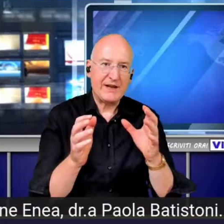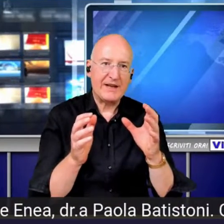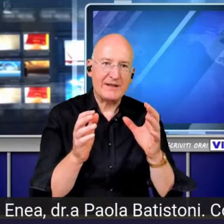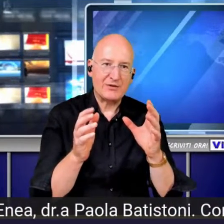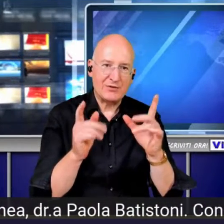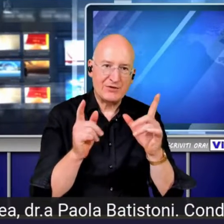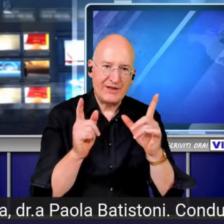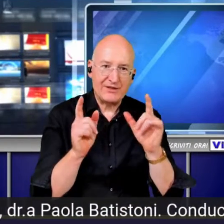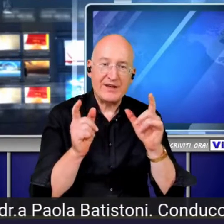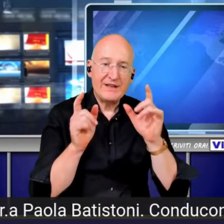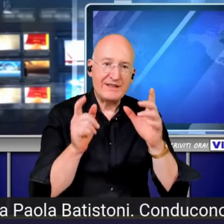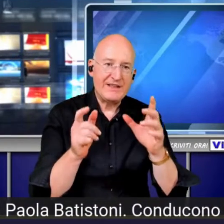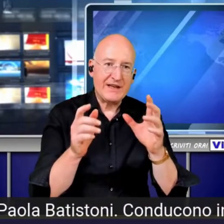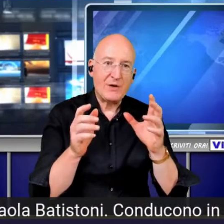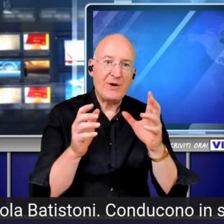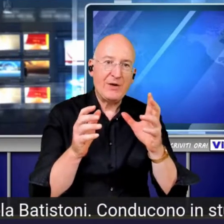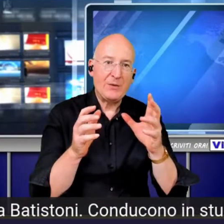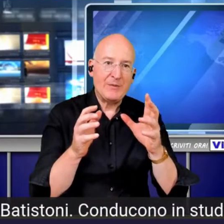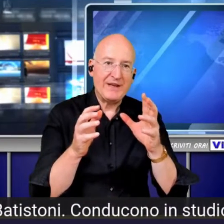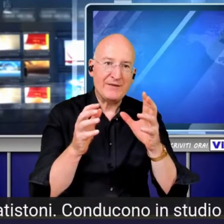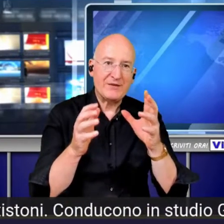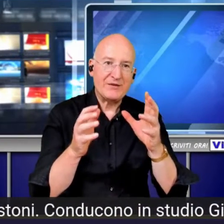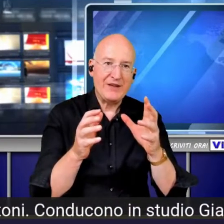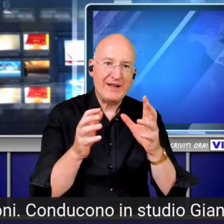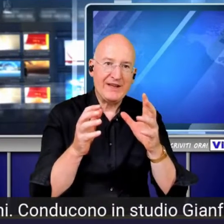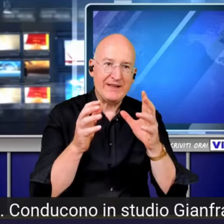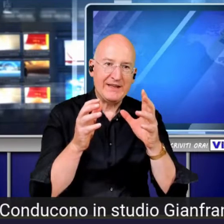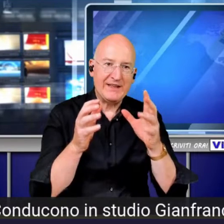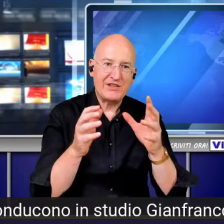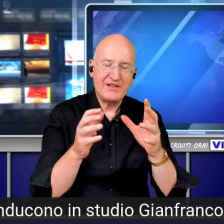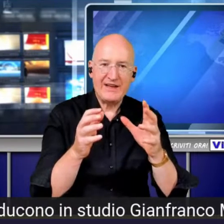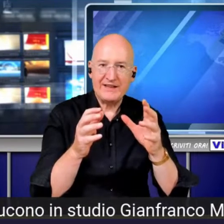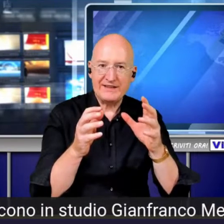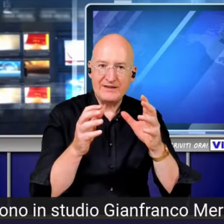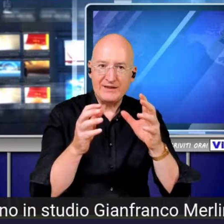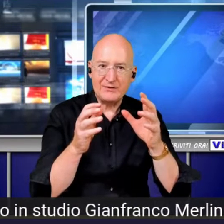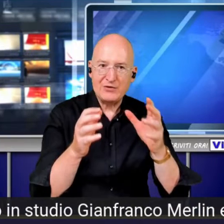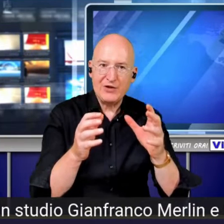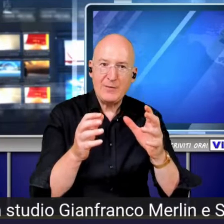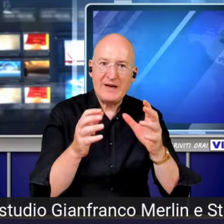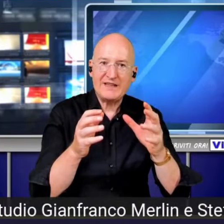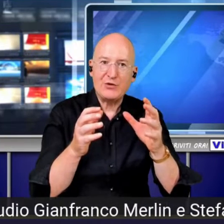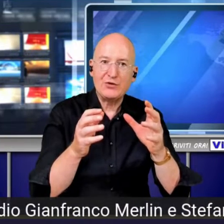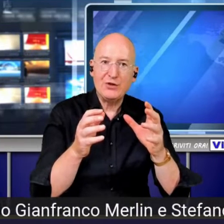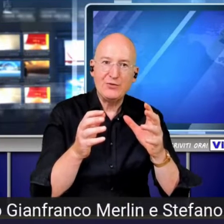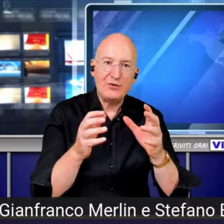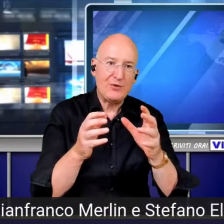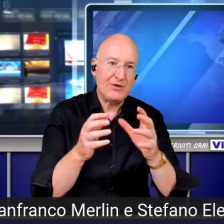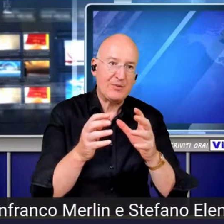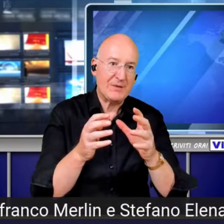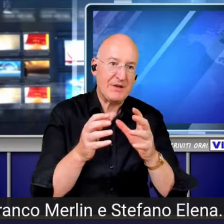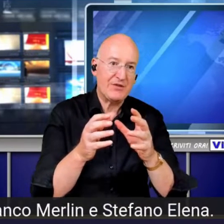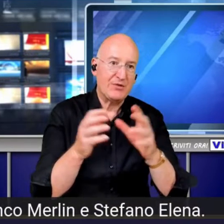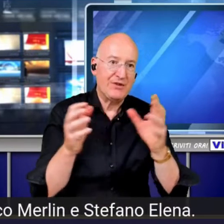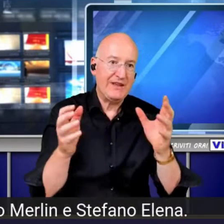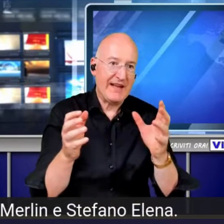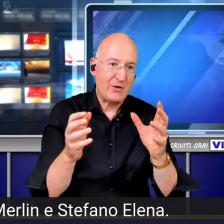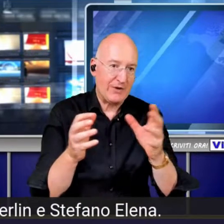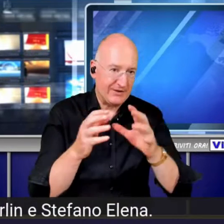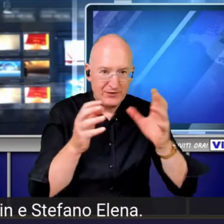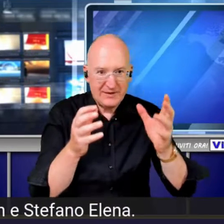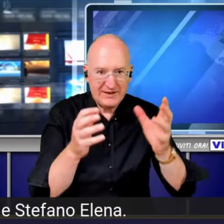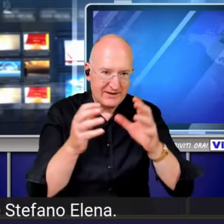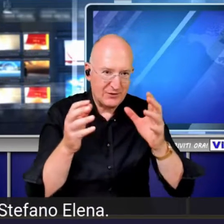Dottoressa. dice che, scusa una cosa, si dice che quello per far funzionare l'energia della fusione basta il contenuto di quello che potrebbe essere una